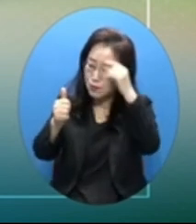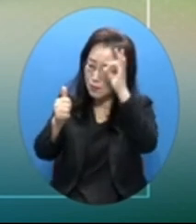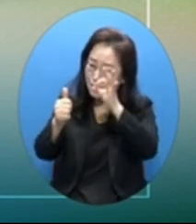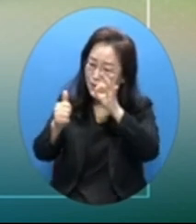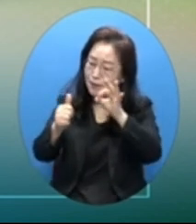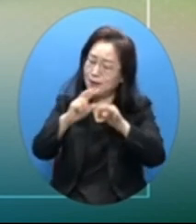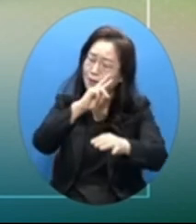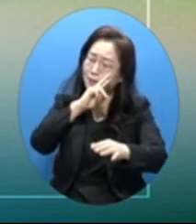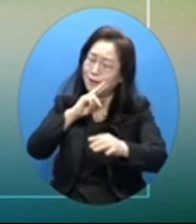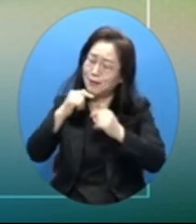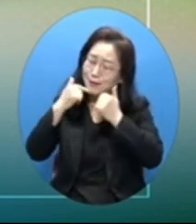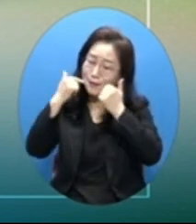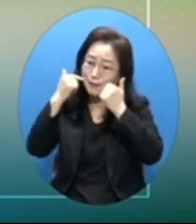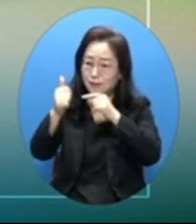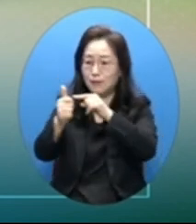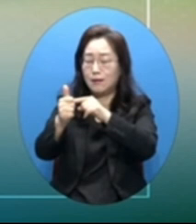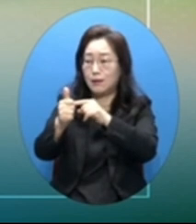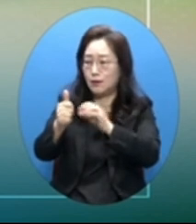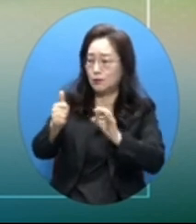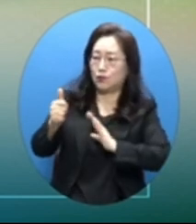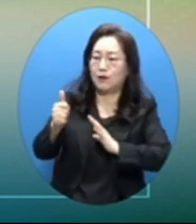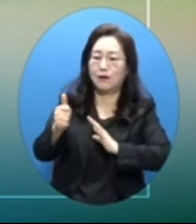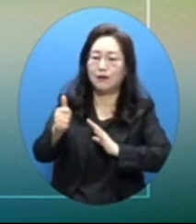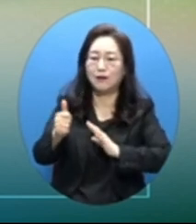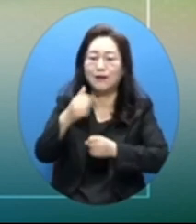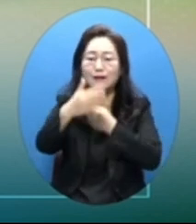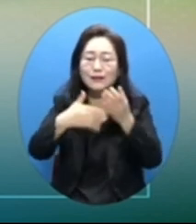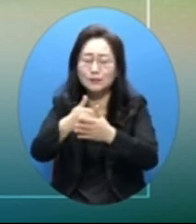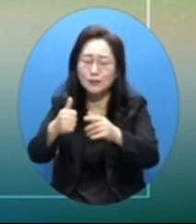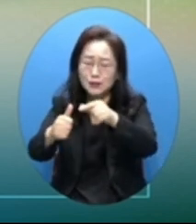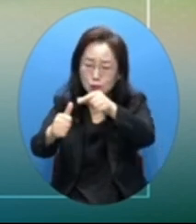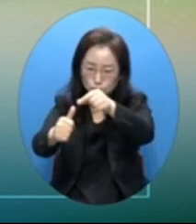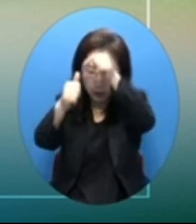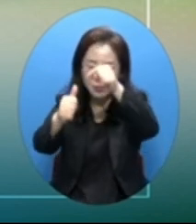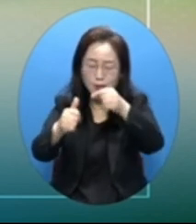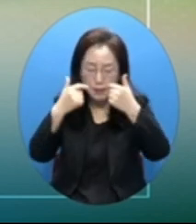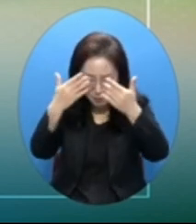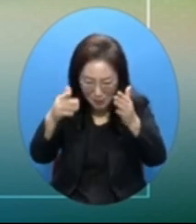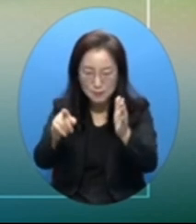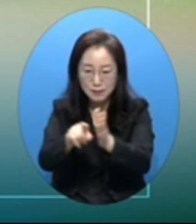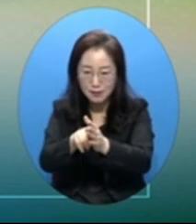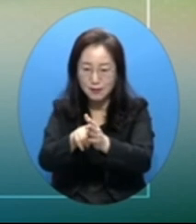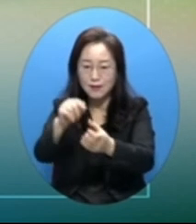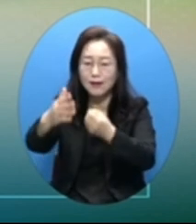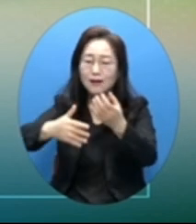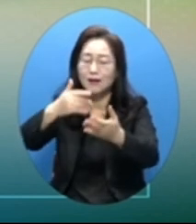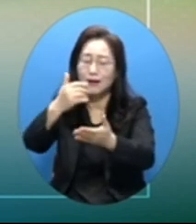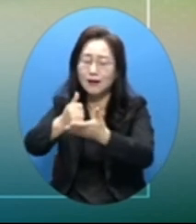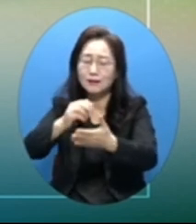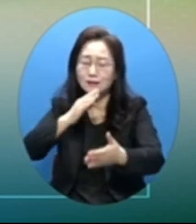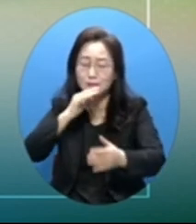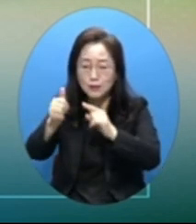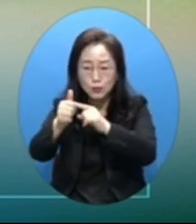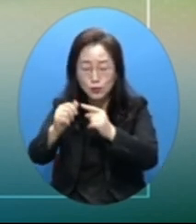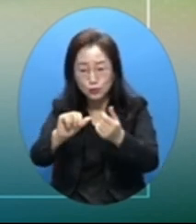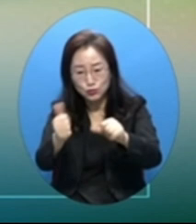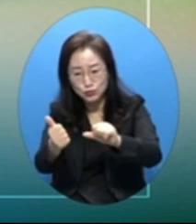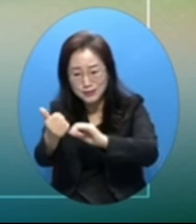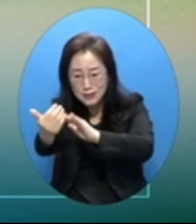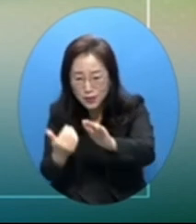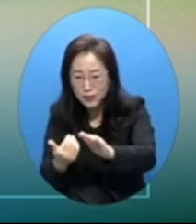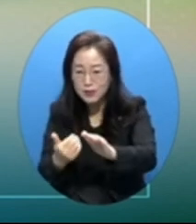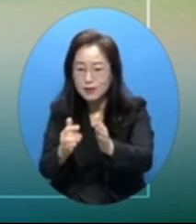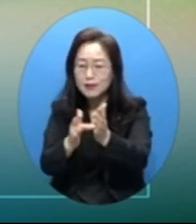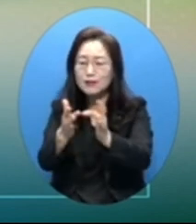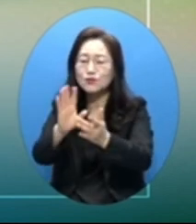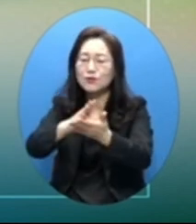가득하였다 믿기 힘든 놀라운 일이었으나 하나님의 구원역사임을 확신하게 되었다 하나님께서는 그에게 죽음 직전에 그리스도를 알려